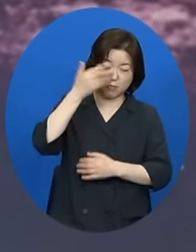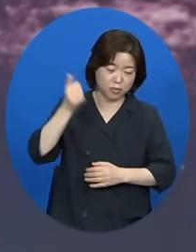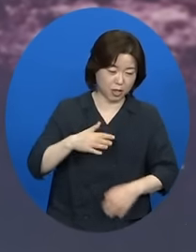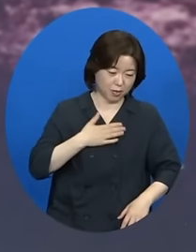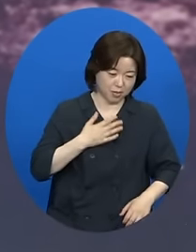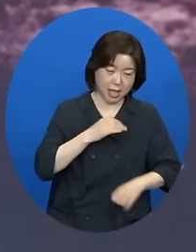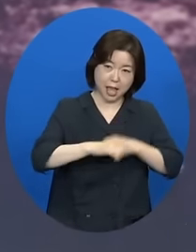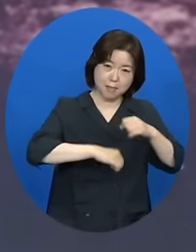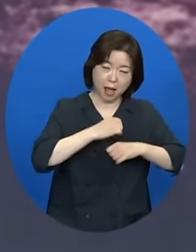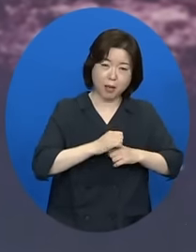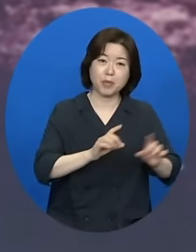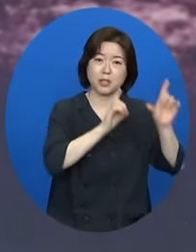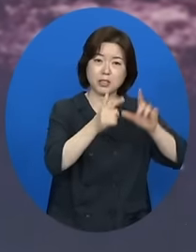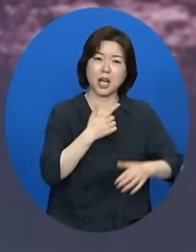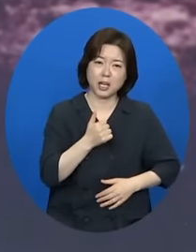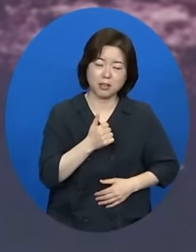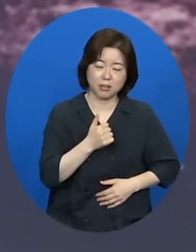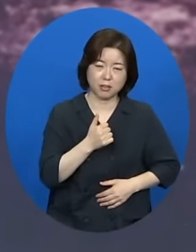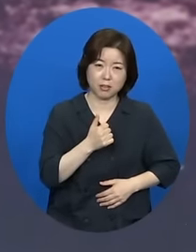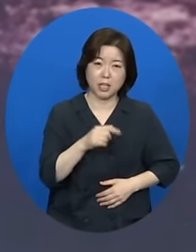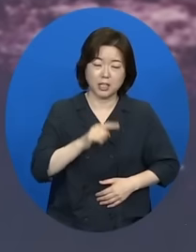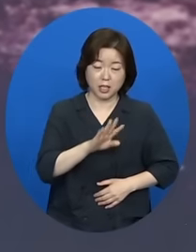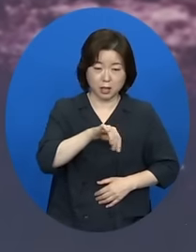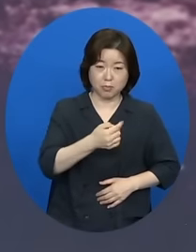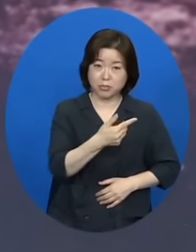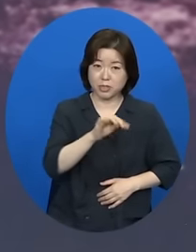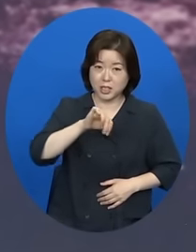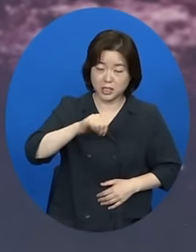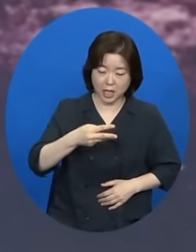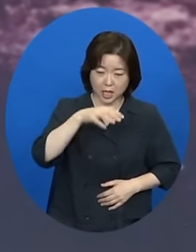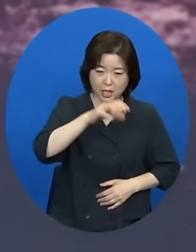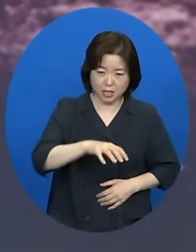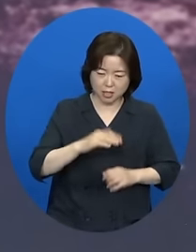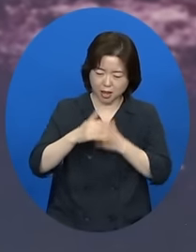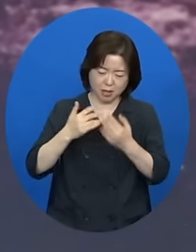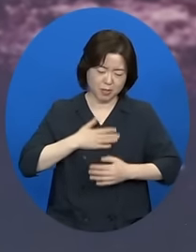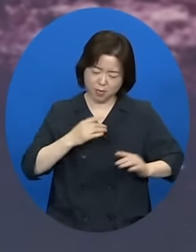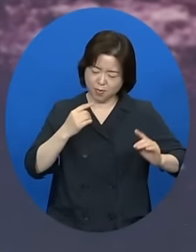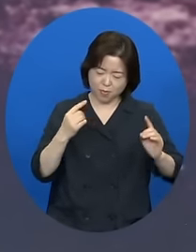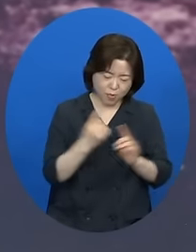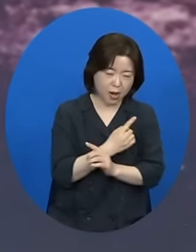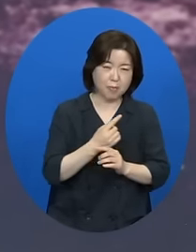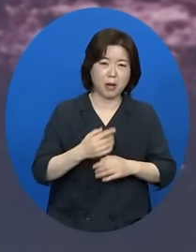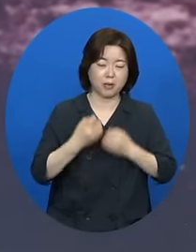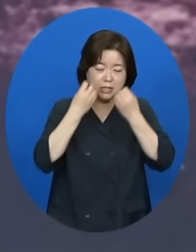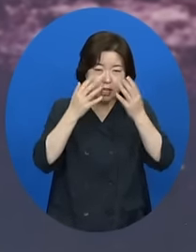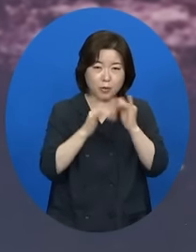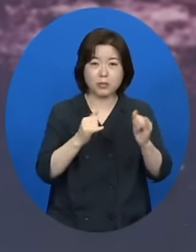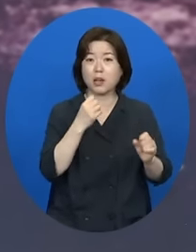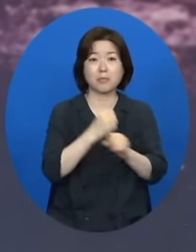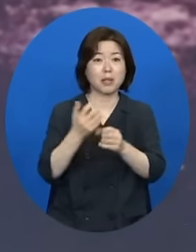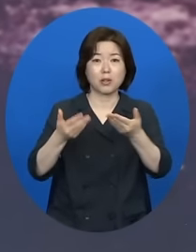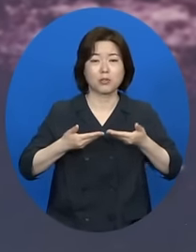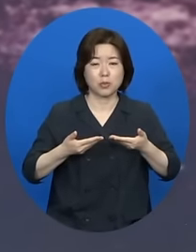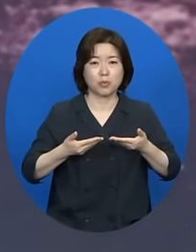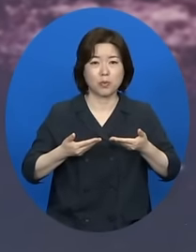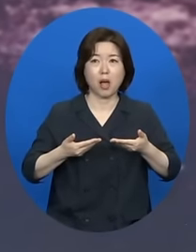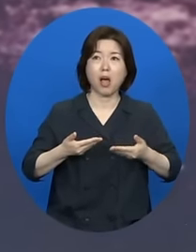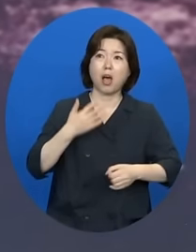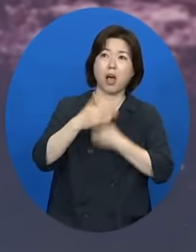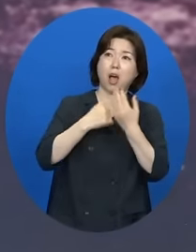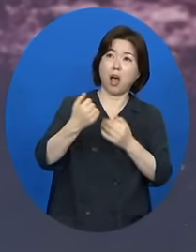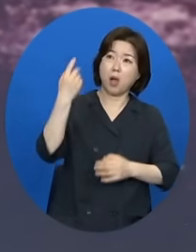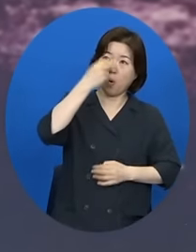반역자인 나를 하나님 그 분열에서 완전히 바꿔주시고 용서하시고 나를 새로운 사람으로 만들어주셨어요. 하나님의 얼굴을